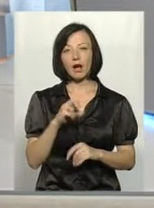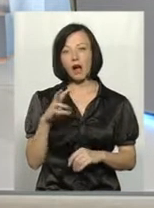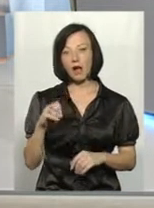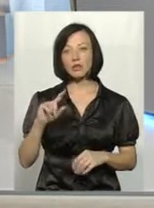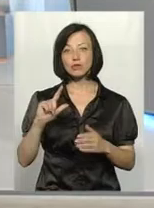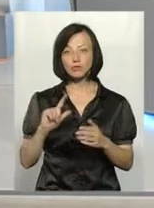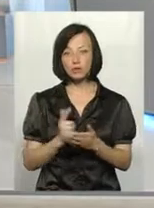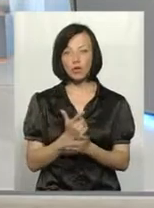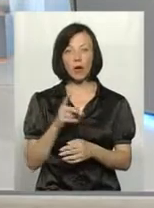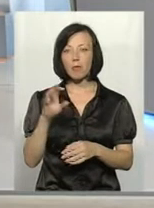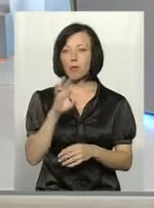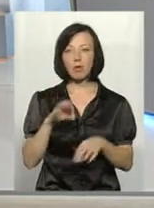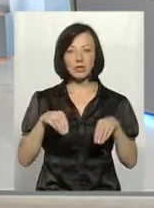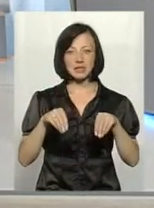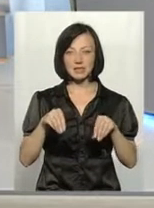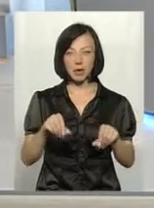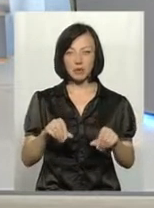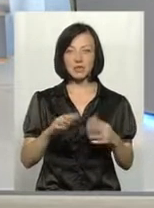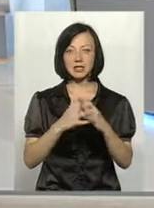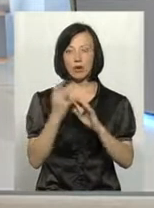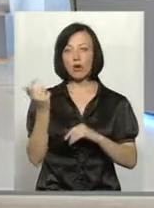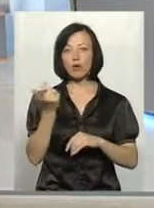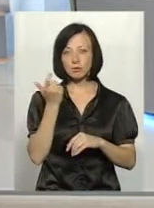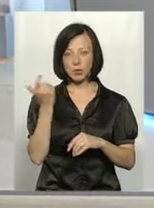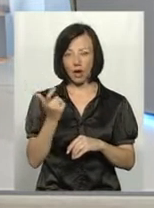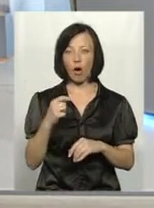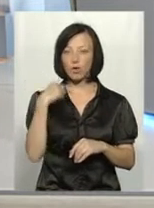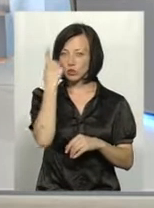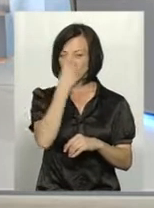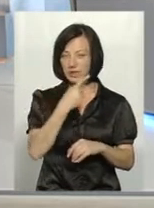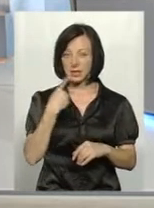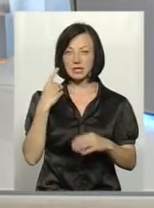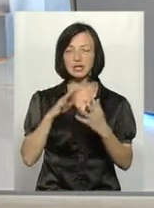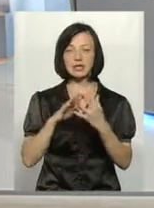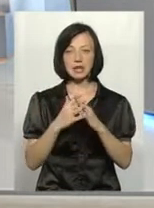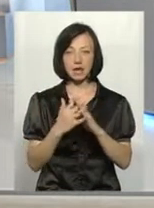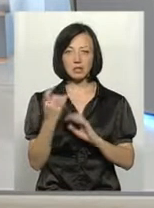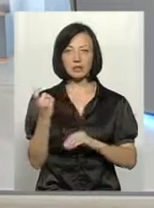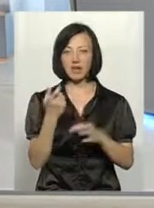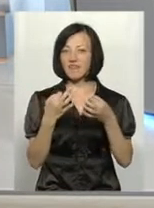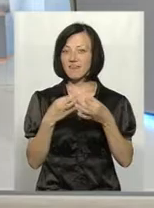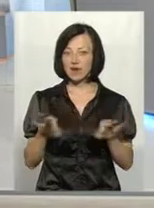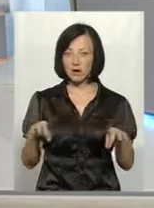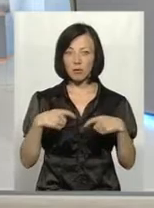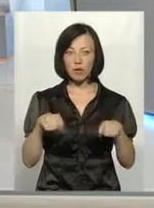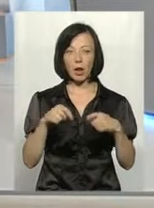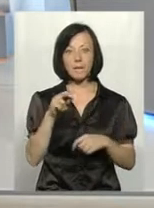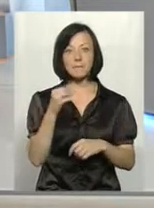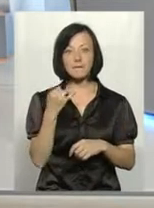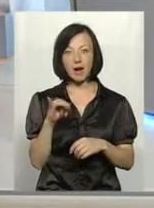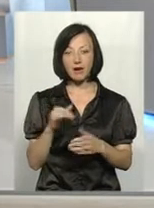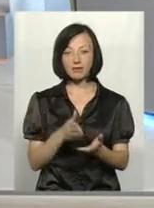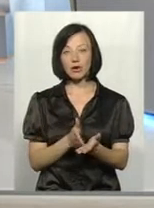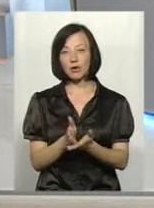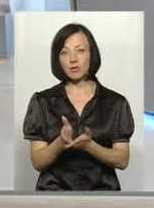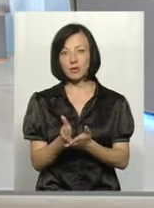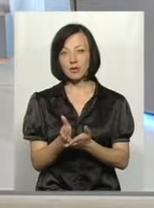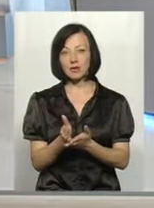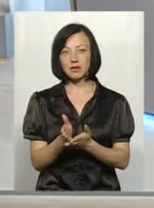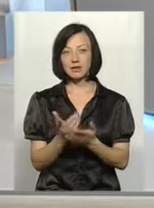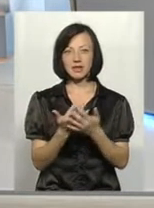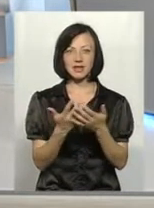говоримо не про землі сільськогосподарського призначення, а про ОСГ, в першу чергу. ОСГ вільно продається, а паї шляхом